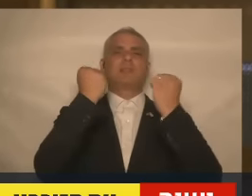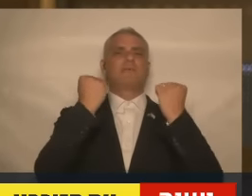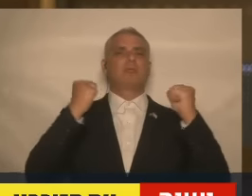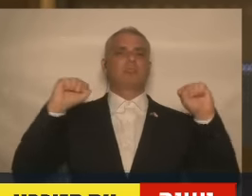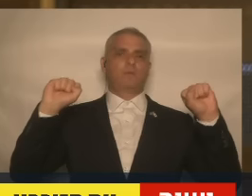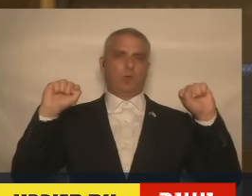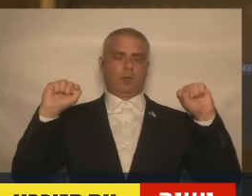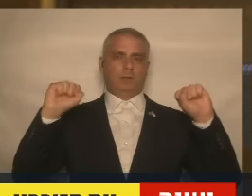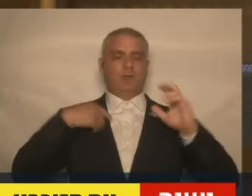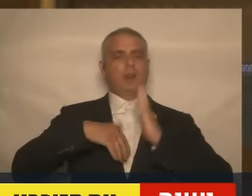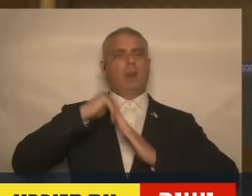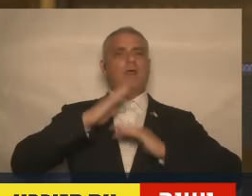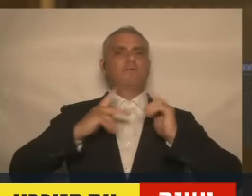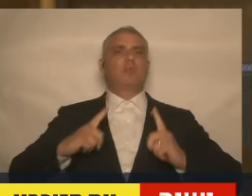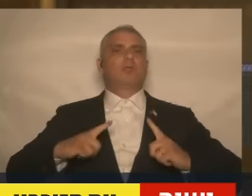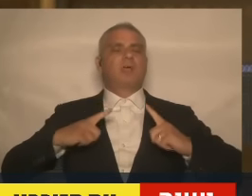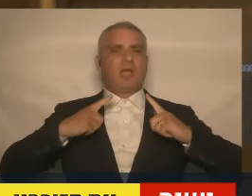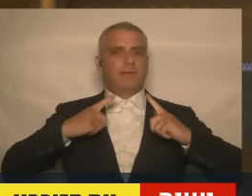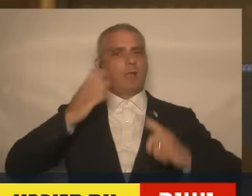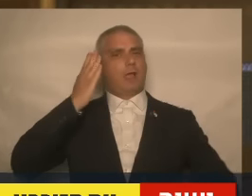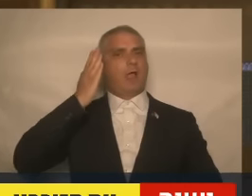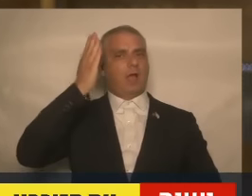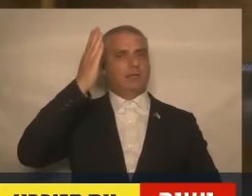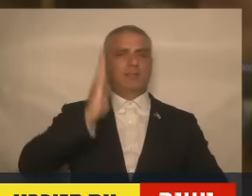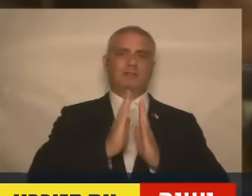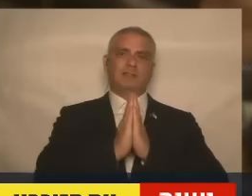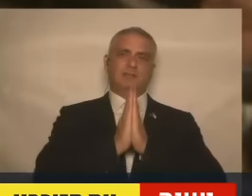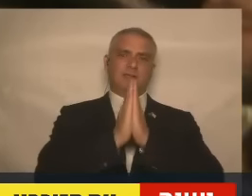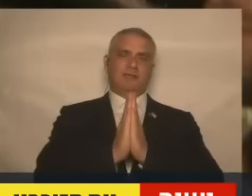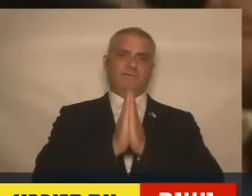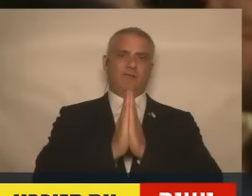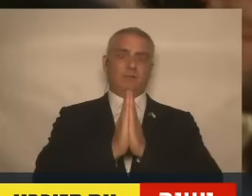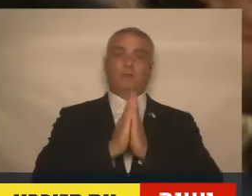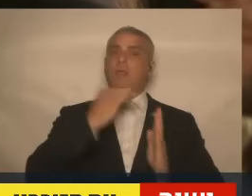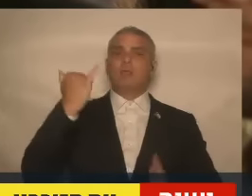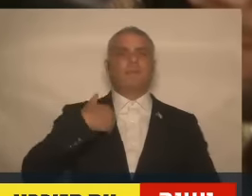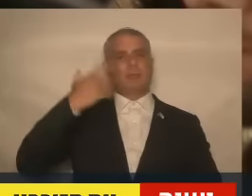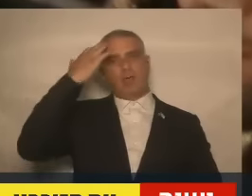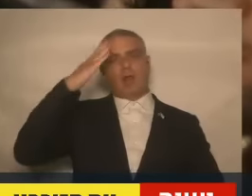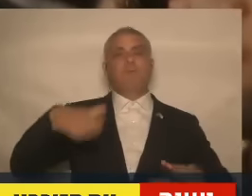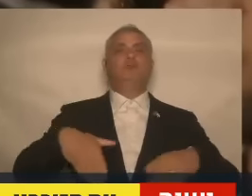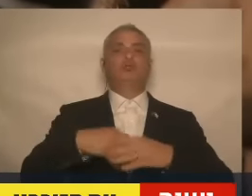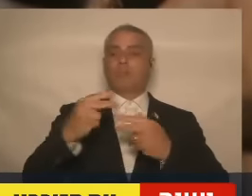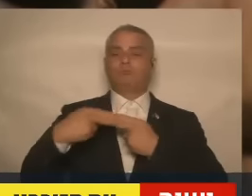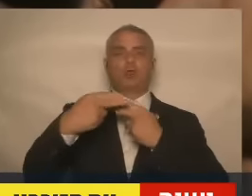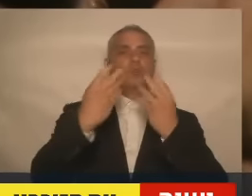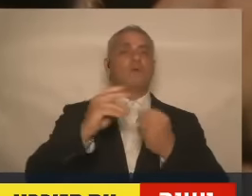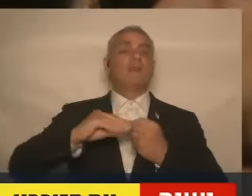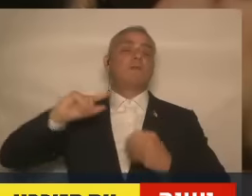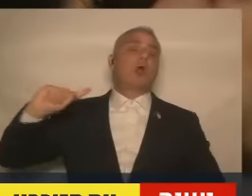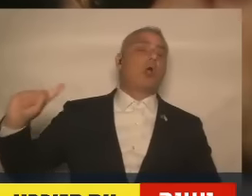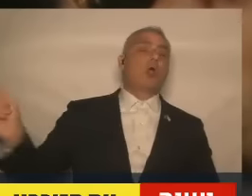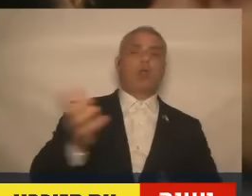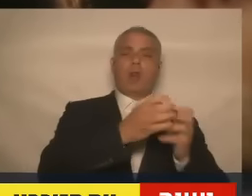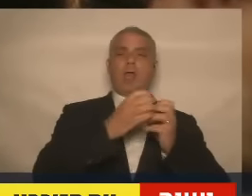ודמוקרטית. לבנות פה חיים, עתיד, תקווה. תמיד חלמנו על שלום ושכנות טובה עם כל